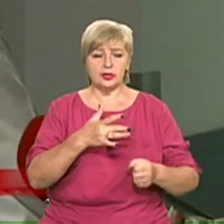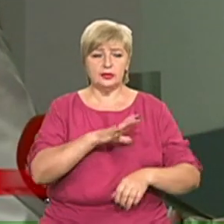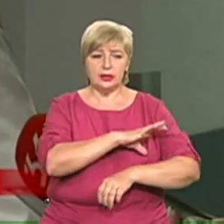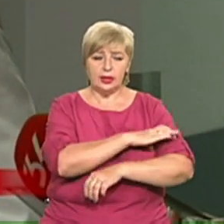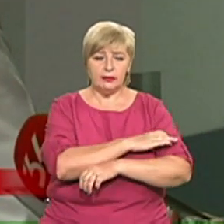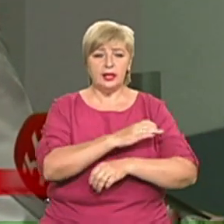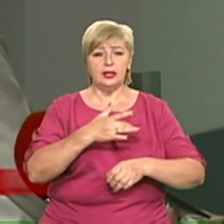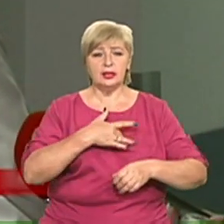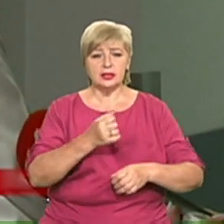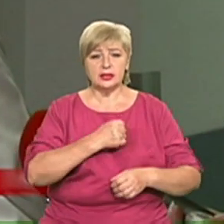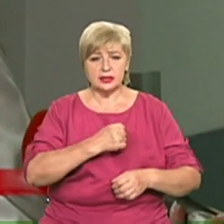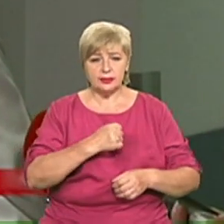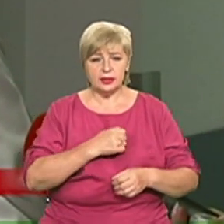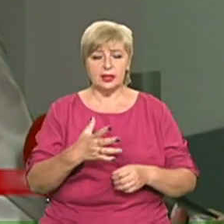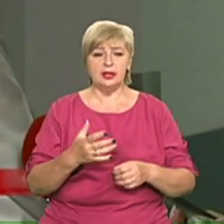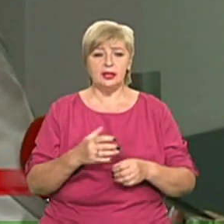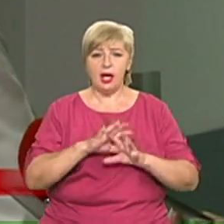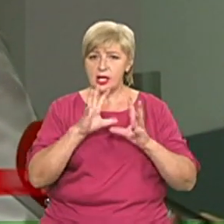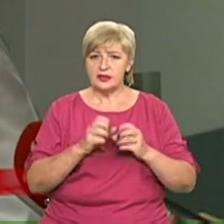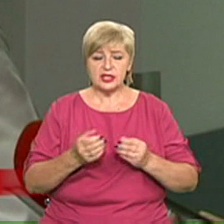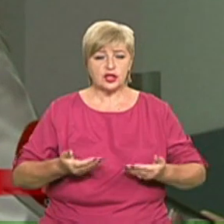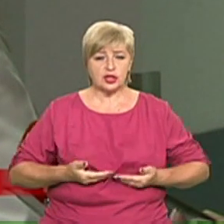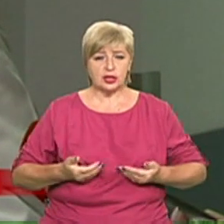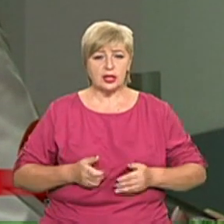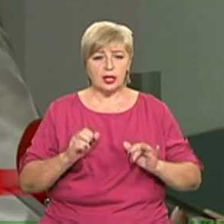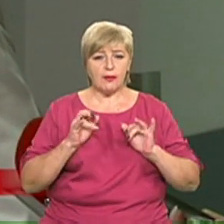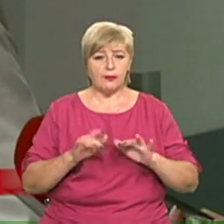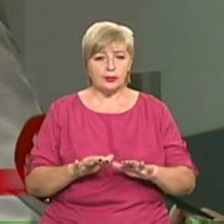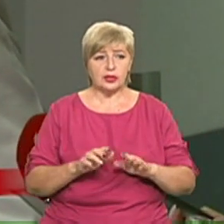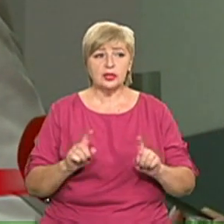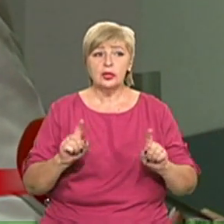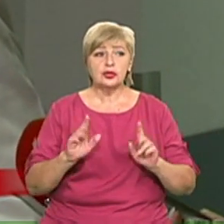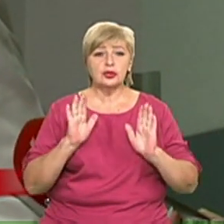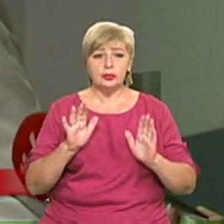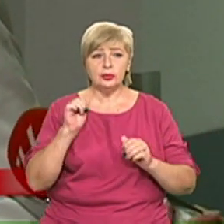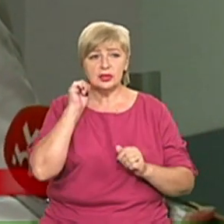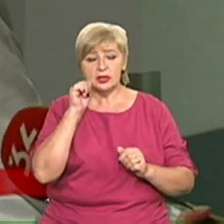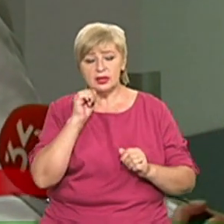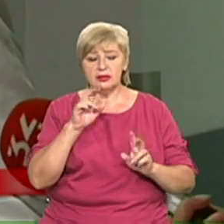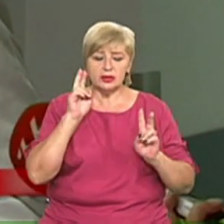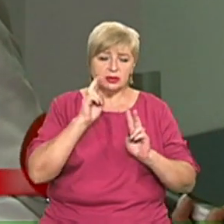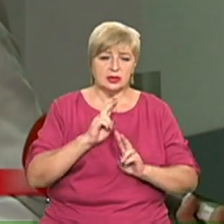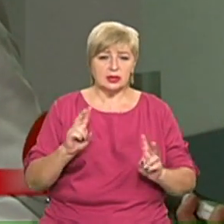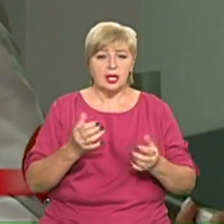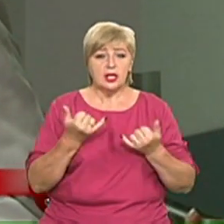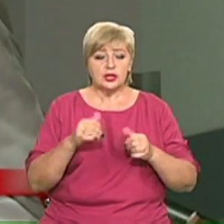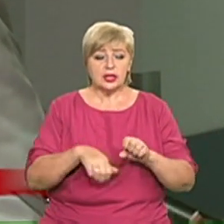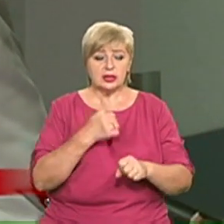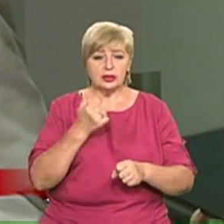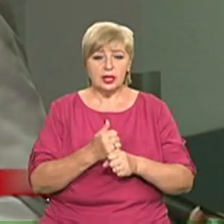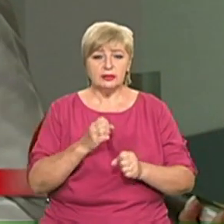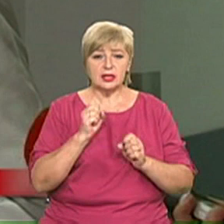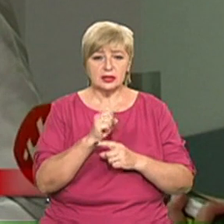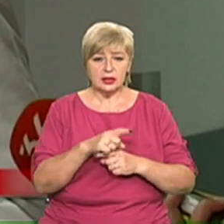всі життєві функції. І сказати, що буде завтра, дуже складно. Зараз найголовніша